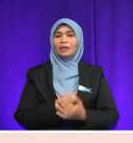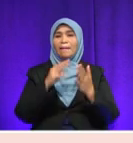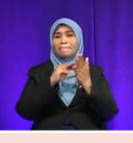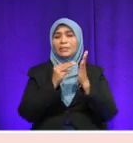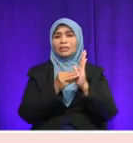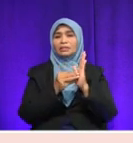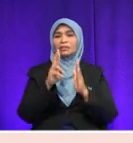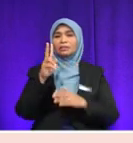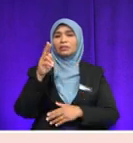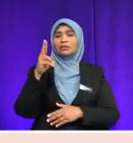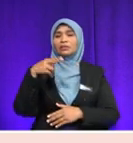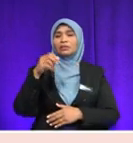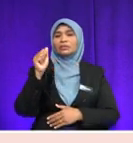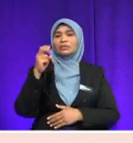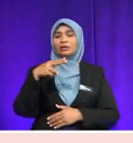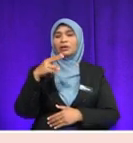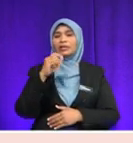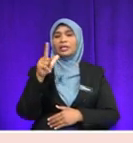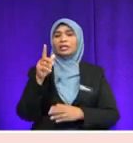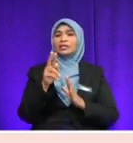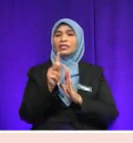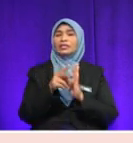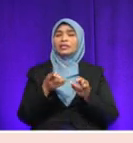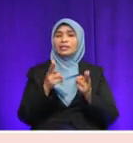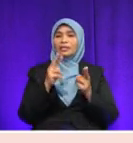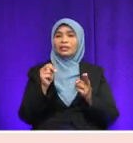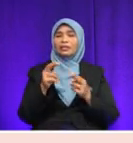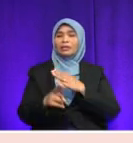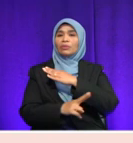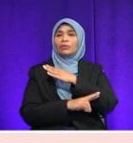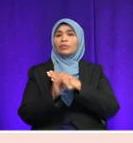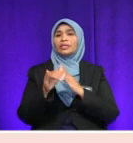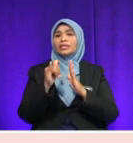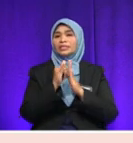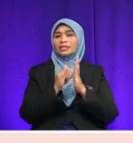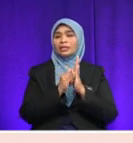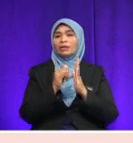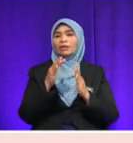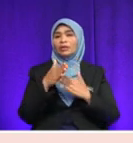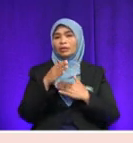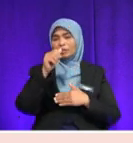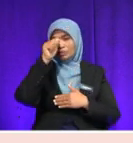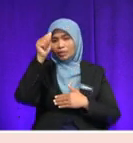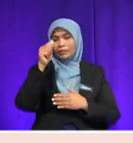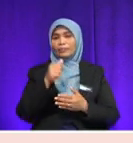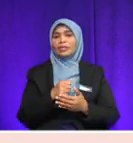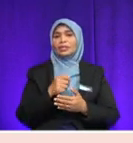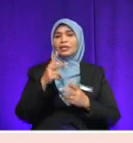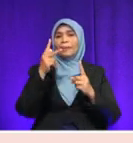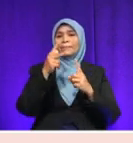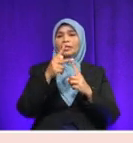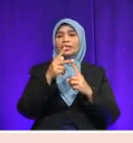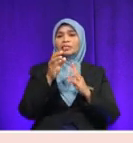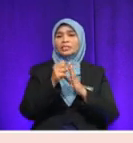dari segi istilah ialah keringanan hukum yang disyariatkan oleh Allah Subhanahu Wa Ta'Ala kepada